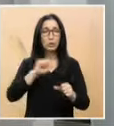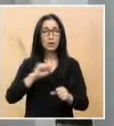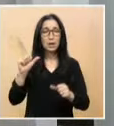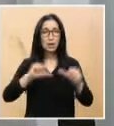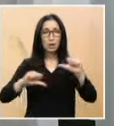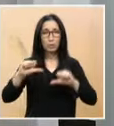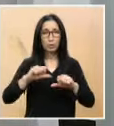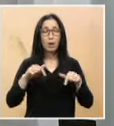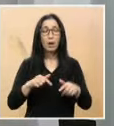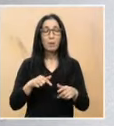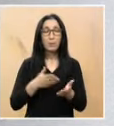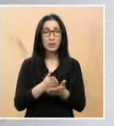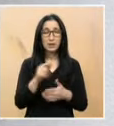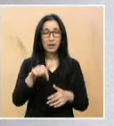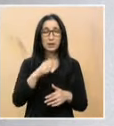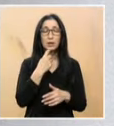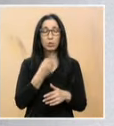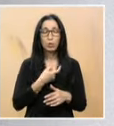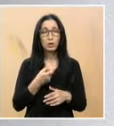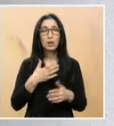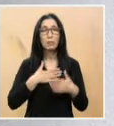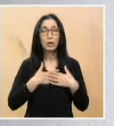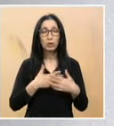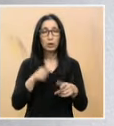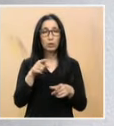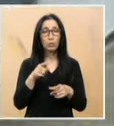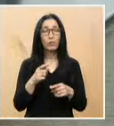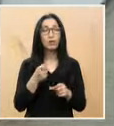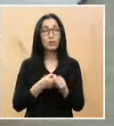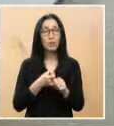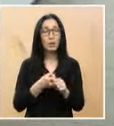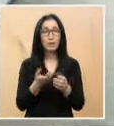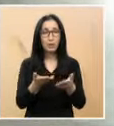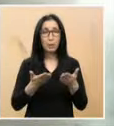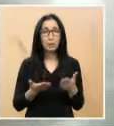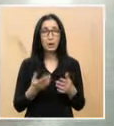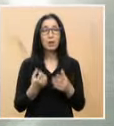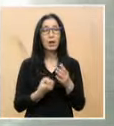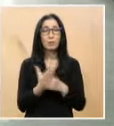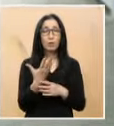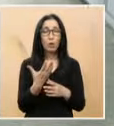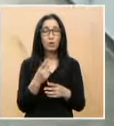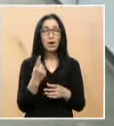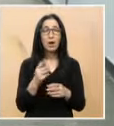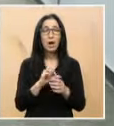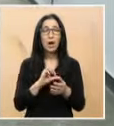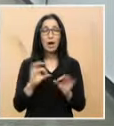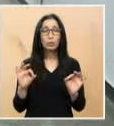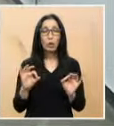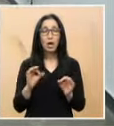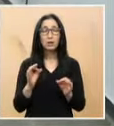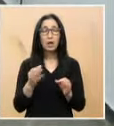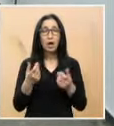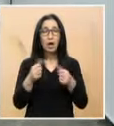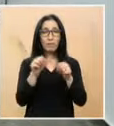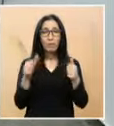работилниците и лабораториите. През тази година тук вмъквам, благодарение на това, че осъществихме прием и по една много актуална в момента форма